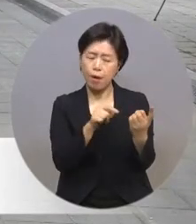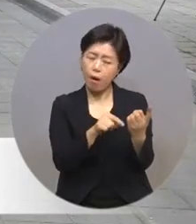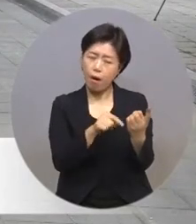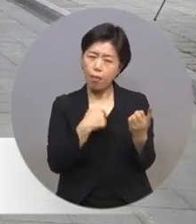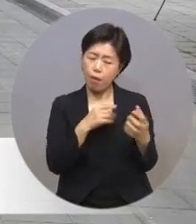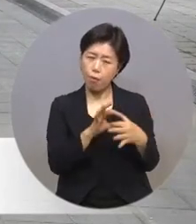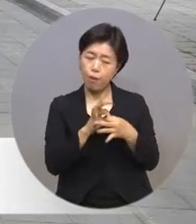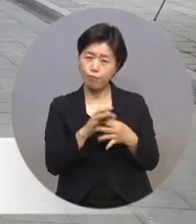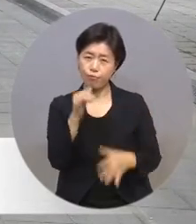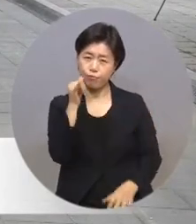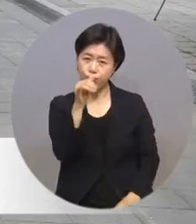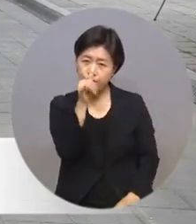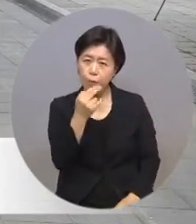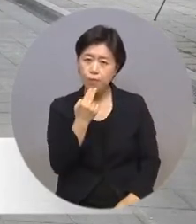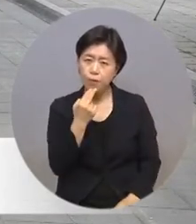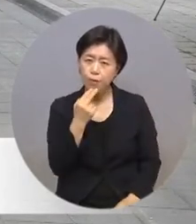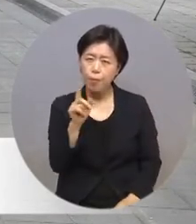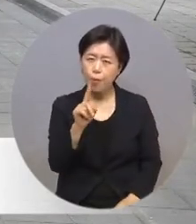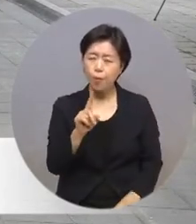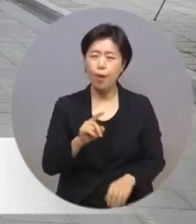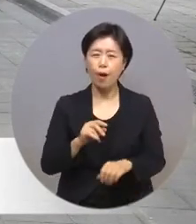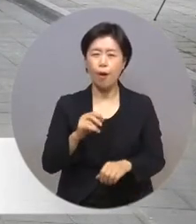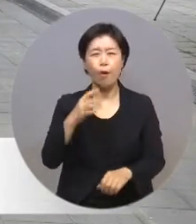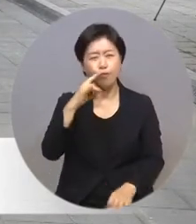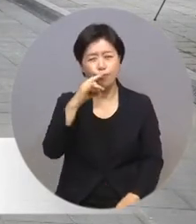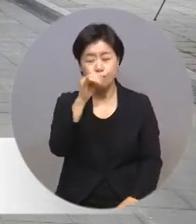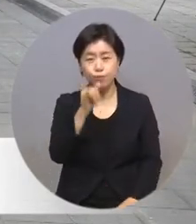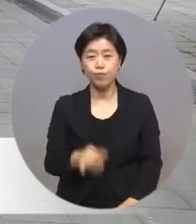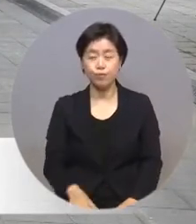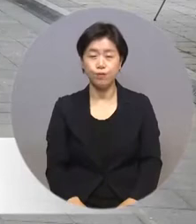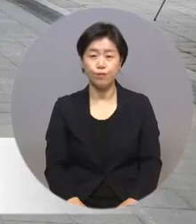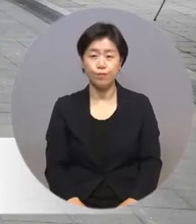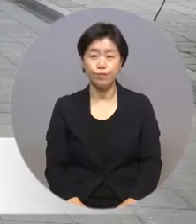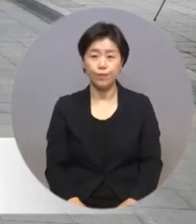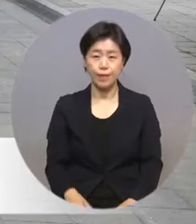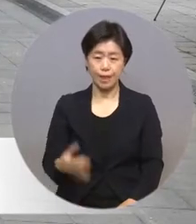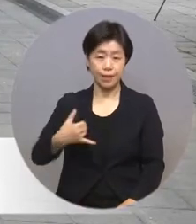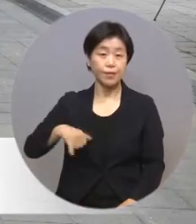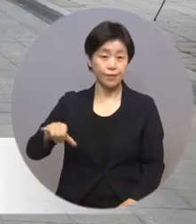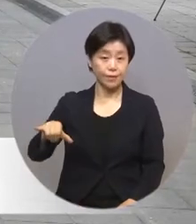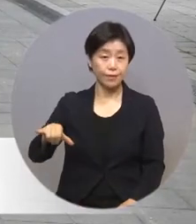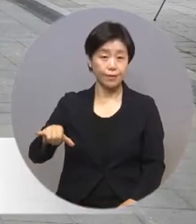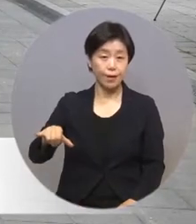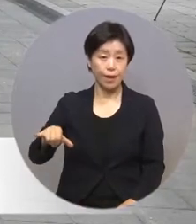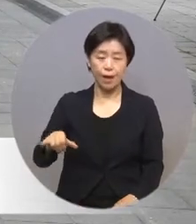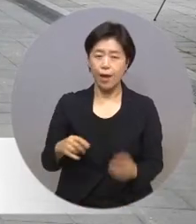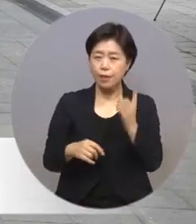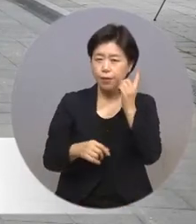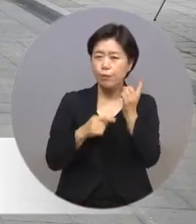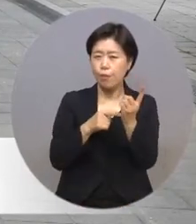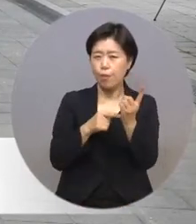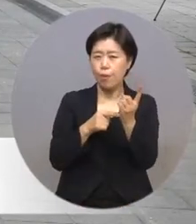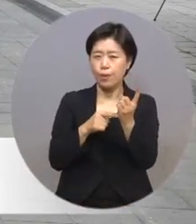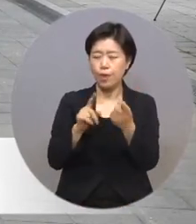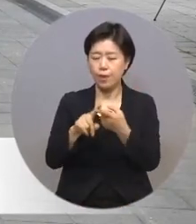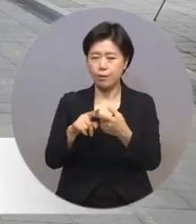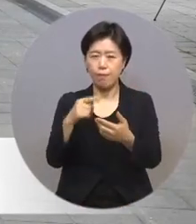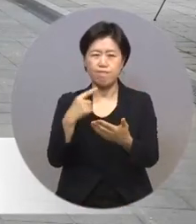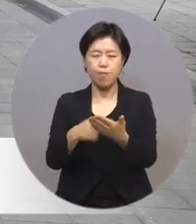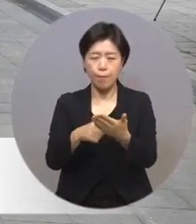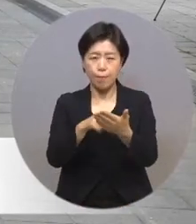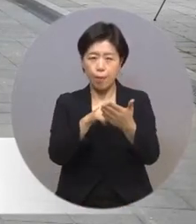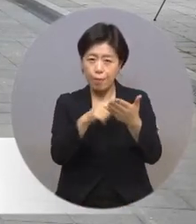대해서 본인이 현재 스마트폰에 중독이 되어 있는지 그리고 이제 자녀들한테도 어느